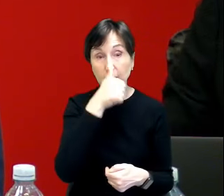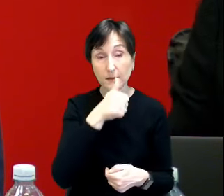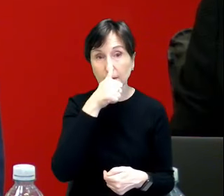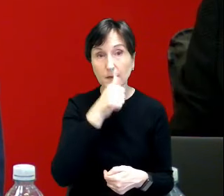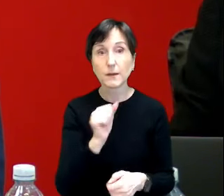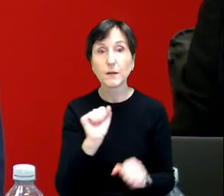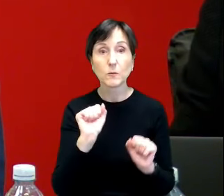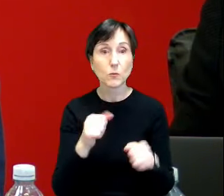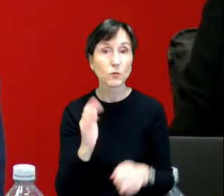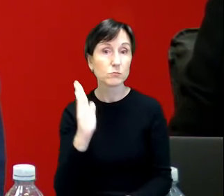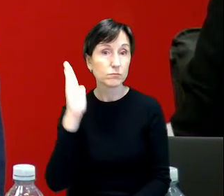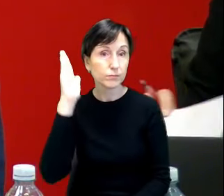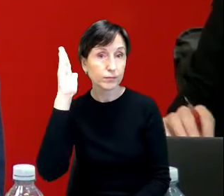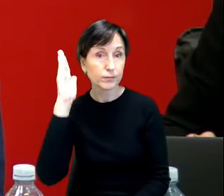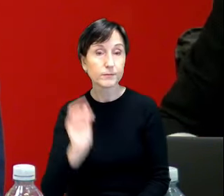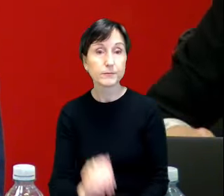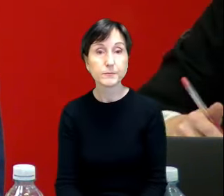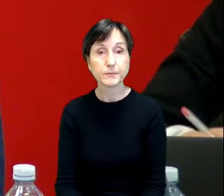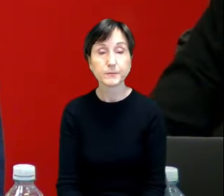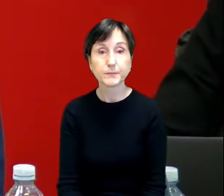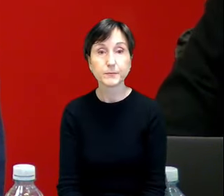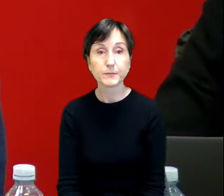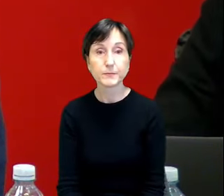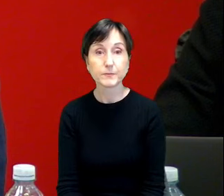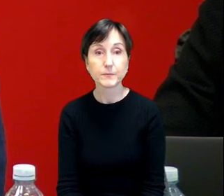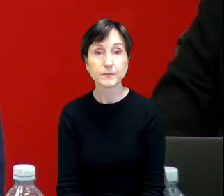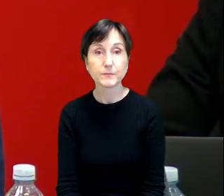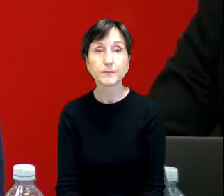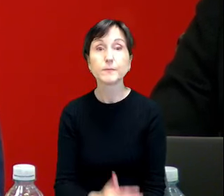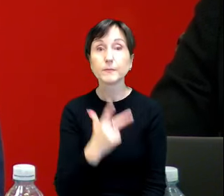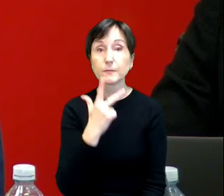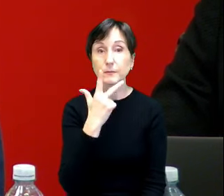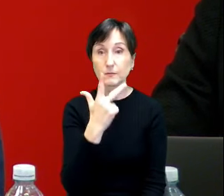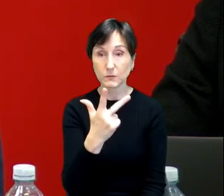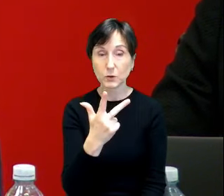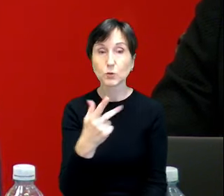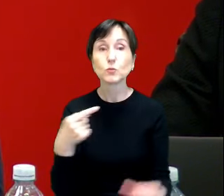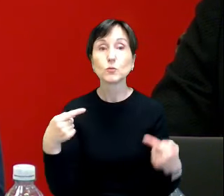tai taip trys už